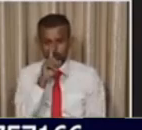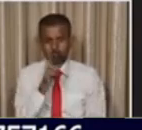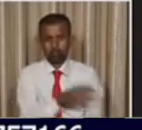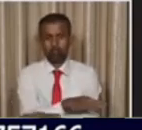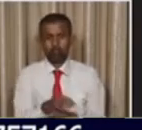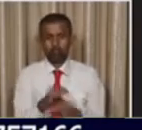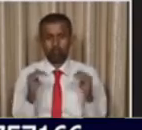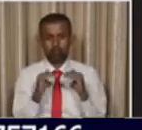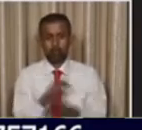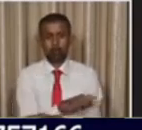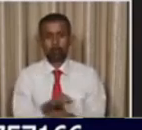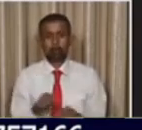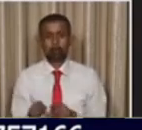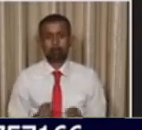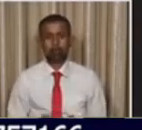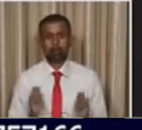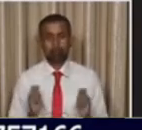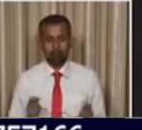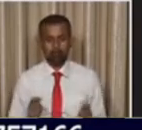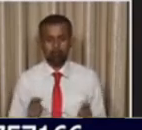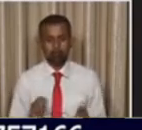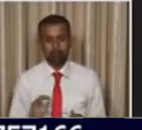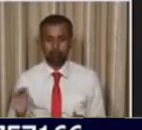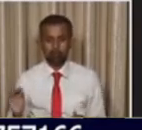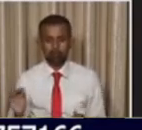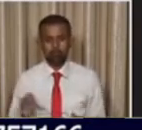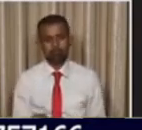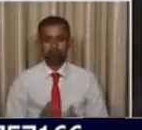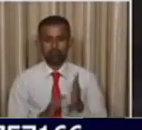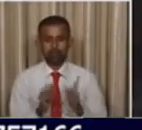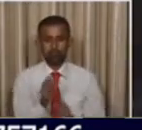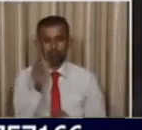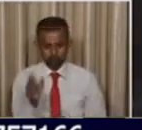ක්‍රමයක් වේදයක් විදිහට අපි ඉදිරිපත් කරන්නම් පාර්ලිමේන්තුවට. ඔබතුමාලා ඒක සම්මත කරලා දෙන්න.